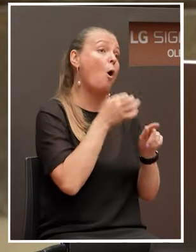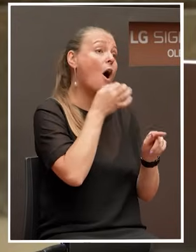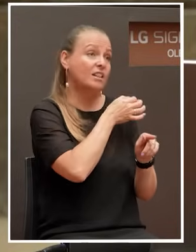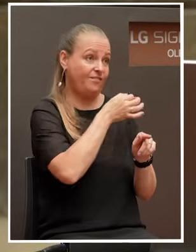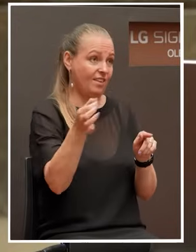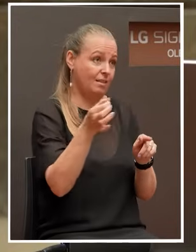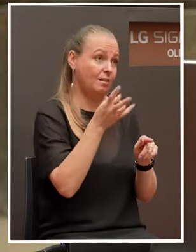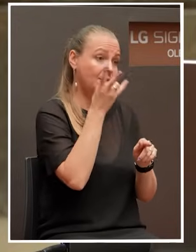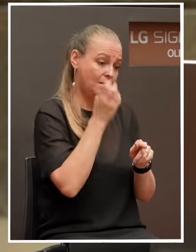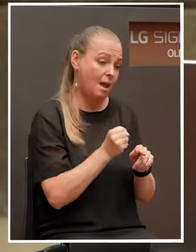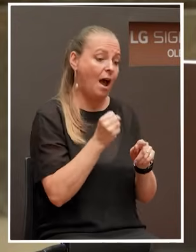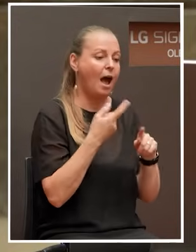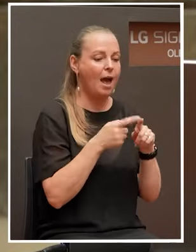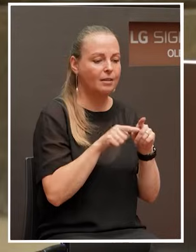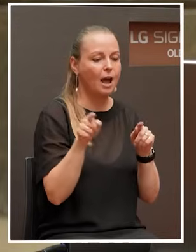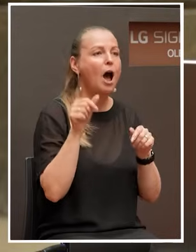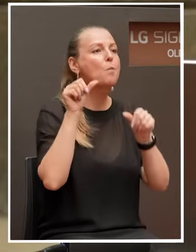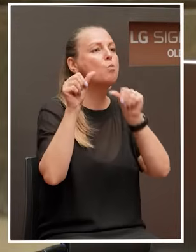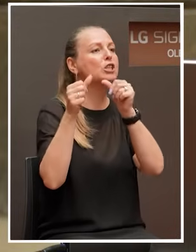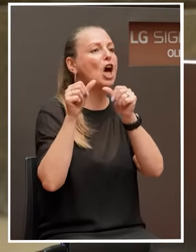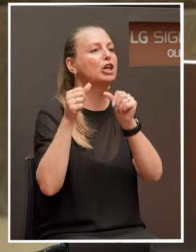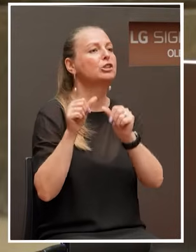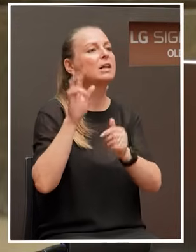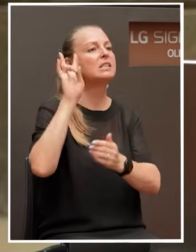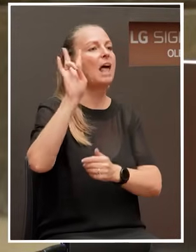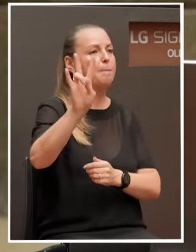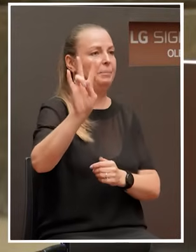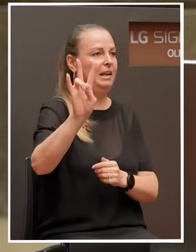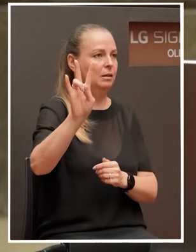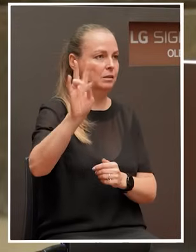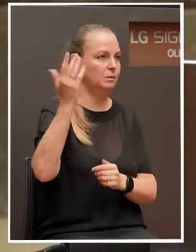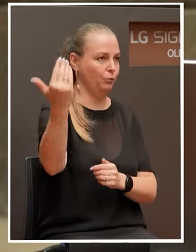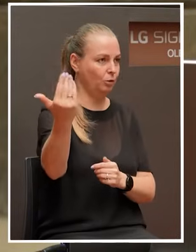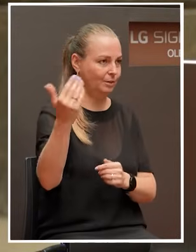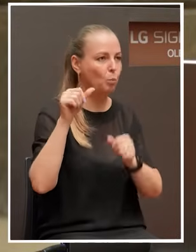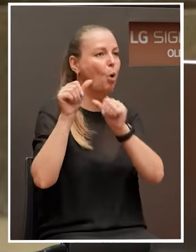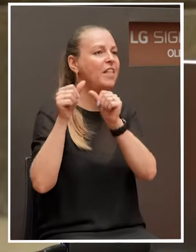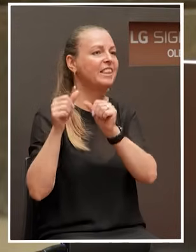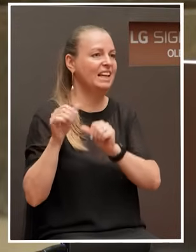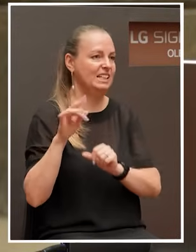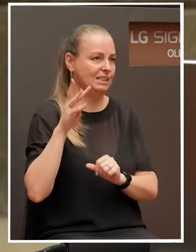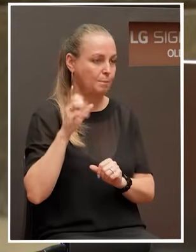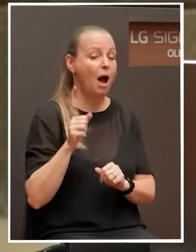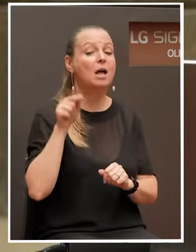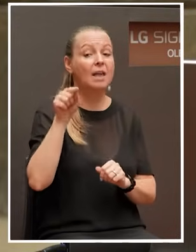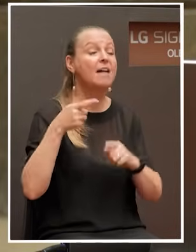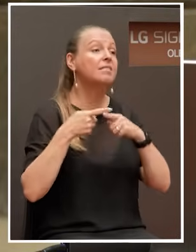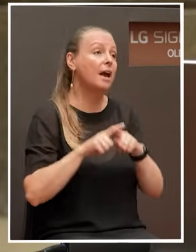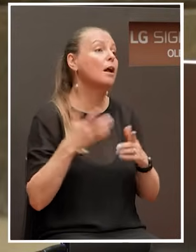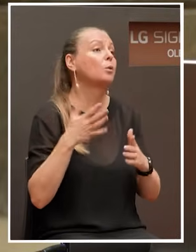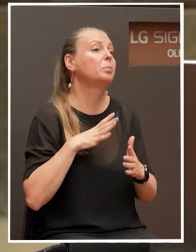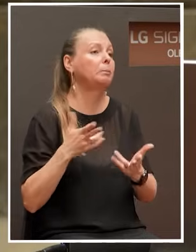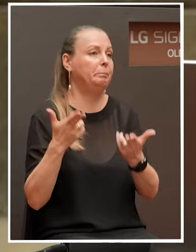на вот эту мозаичную стабильность, устойчивость дивизионизма, ту технику, которая и была призвана вроде